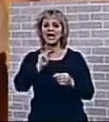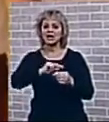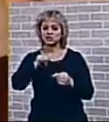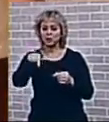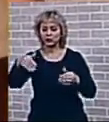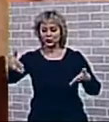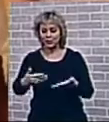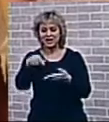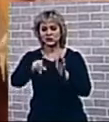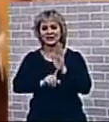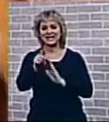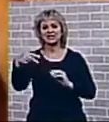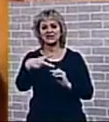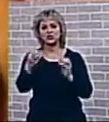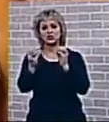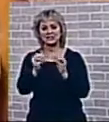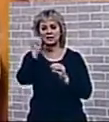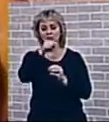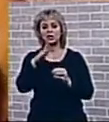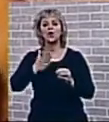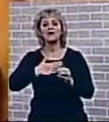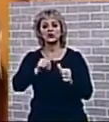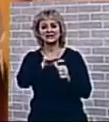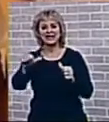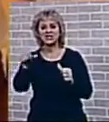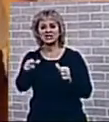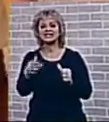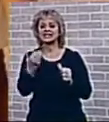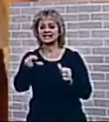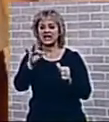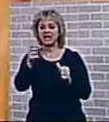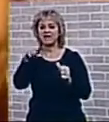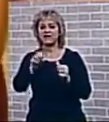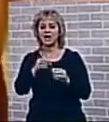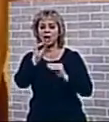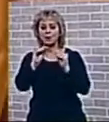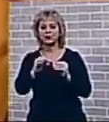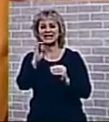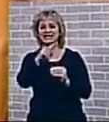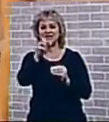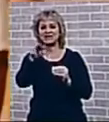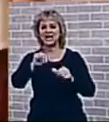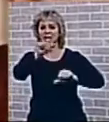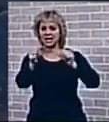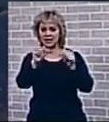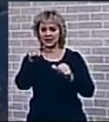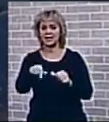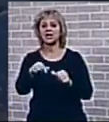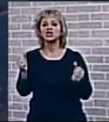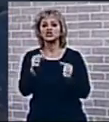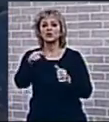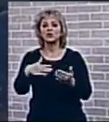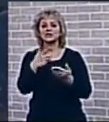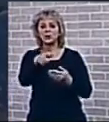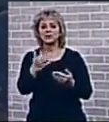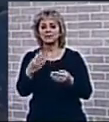Разработку месторождения начали в 2010 году. Вот наши основные сырьевые компоненты – это известняк, глина. Зимой спрос